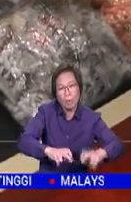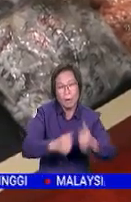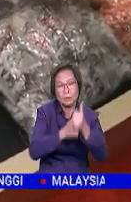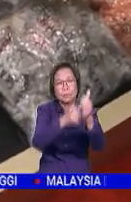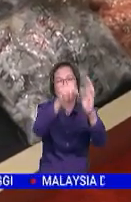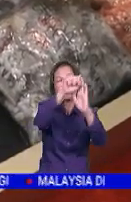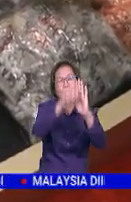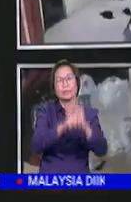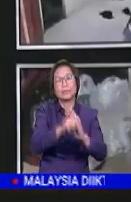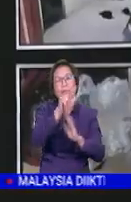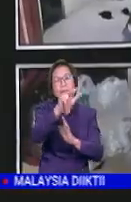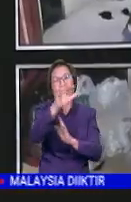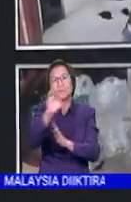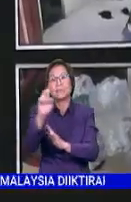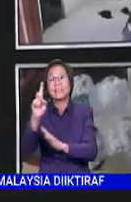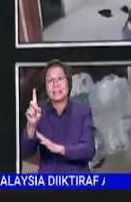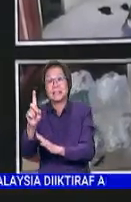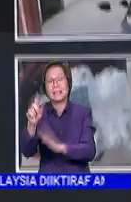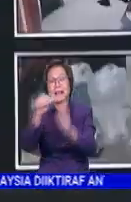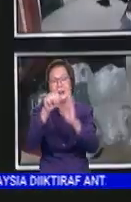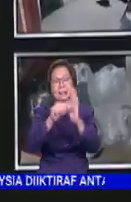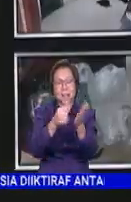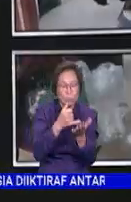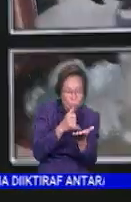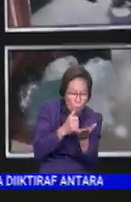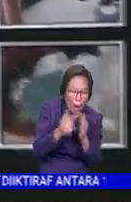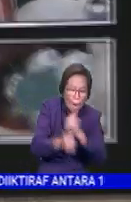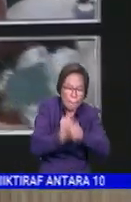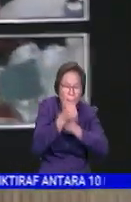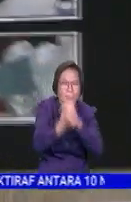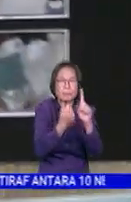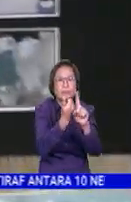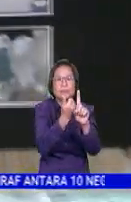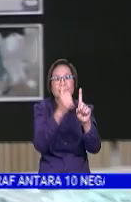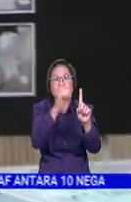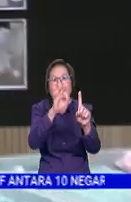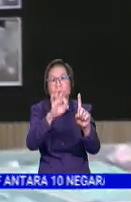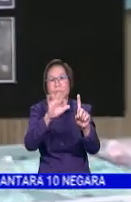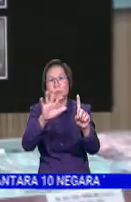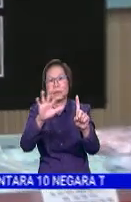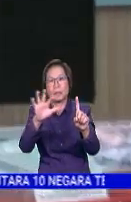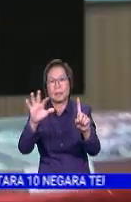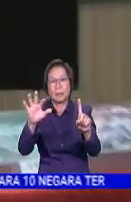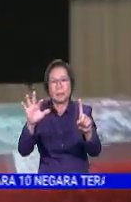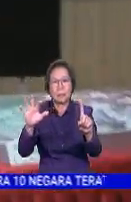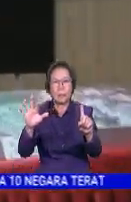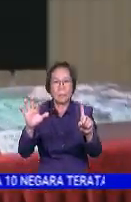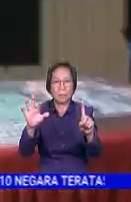mengikut Seksyen 39B Akta Dadah Berbahaya 1952.